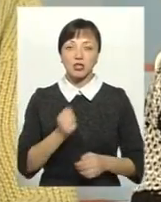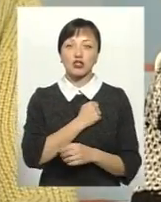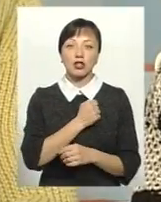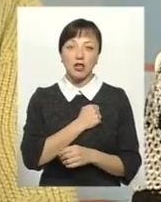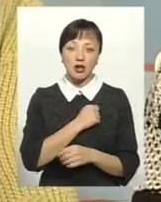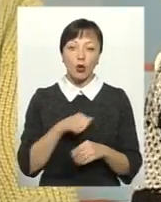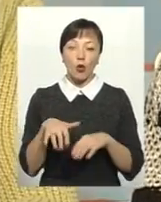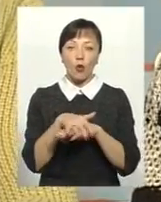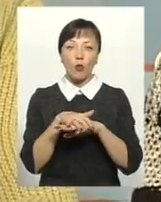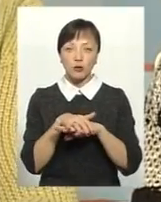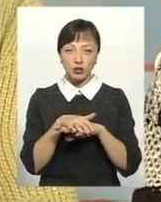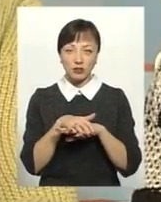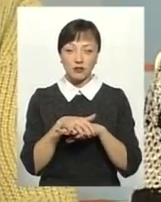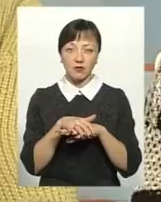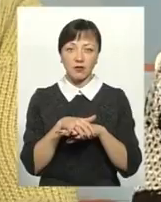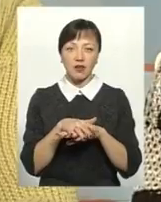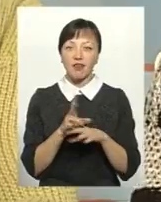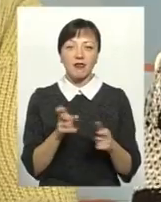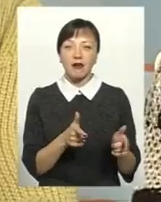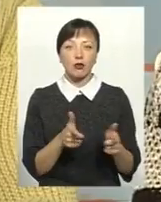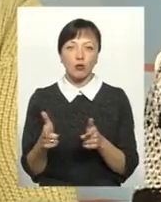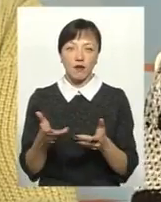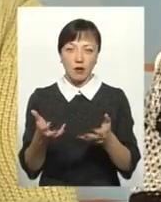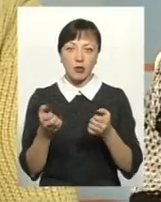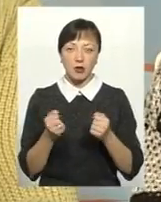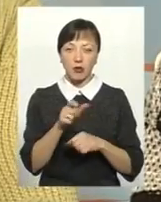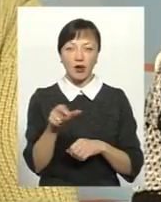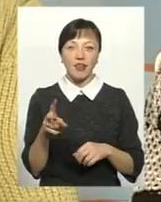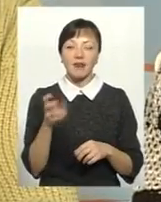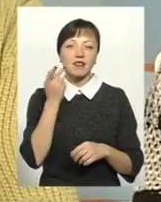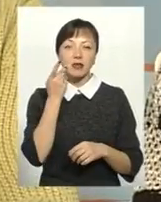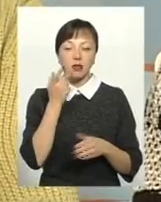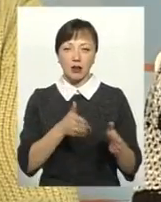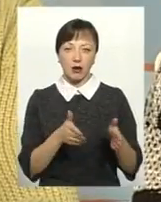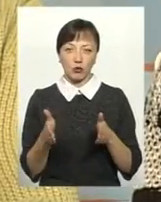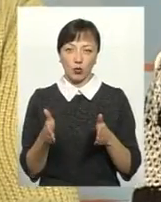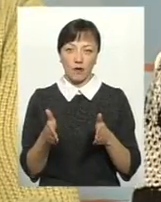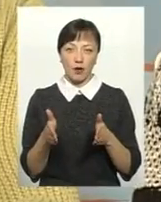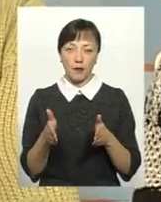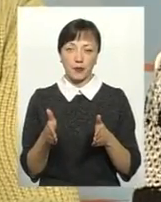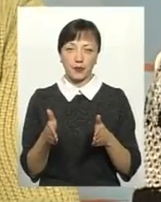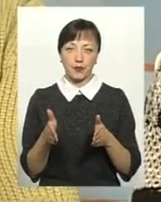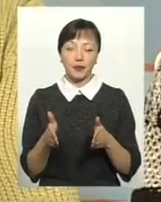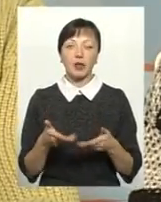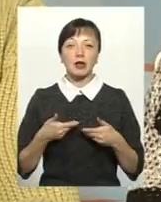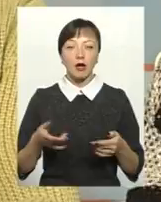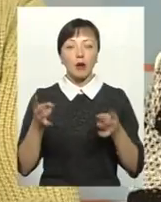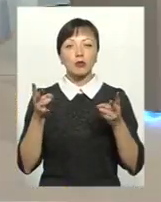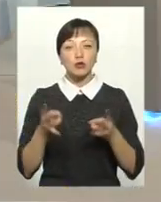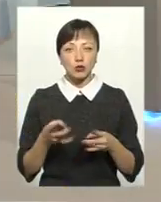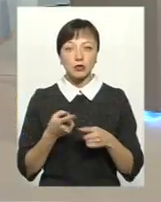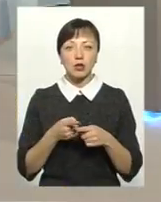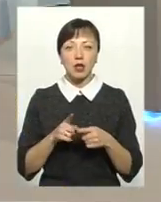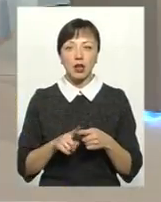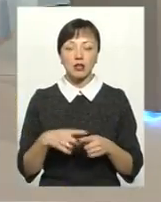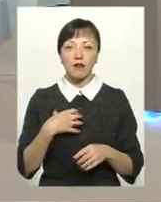сожалению, общество, ну, не готово принимать людей, не всегда готово, скажем так. Вот. И нам нужно, вот это